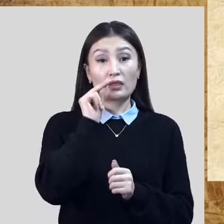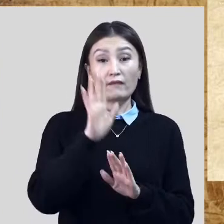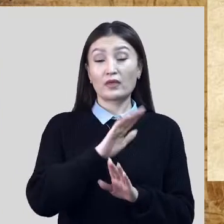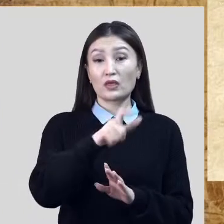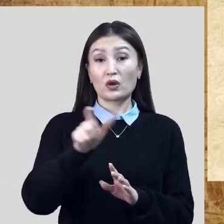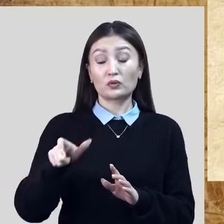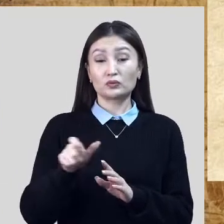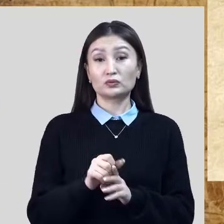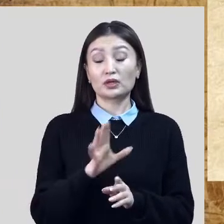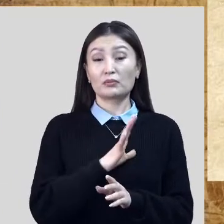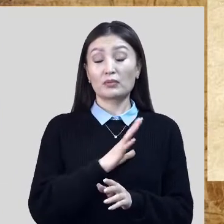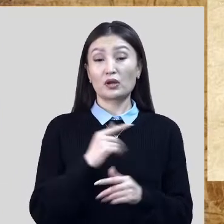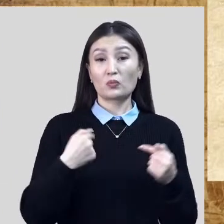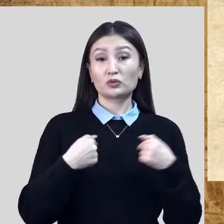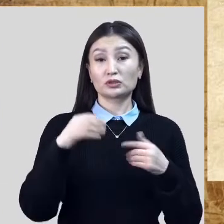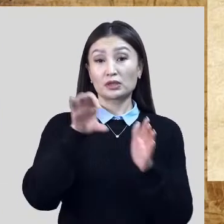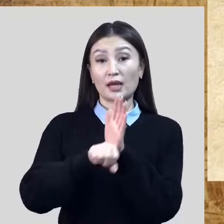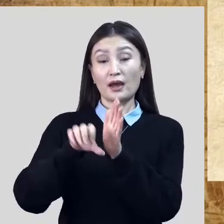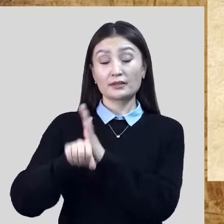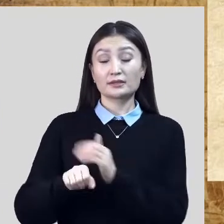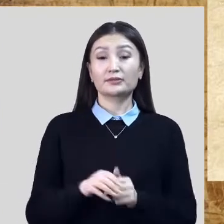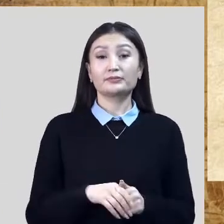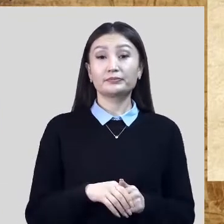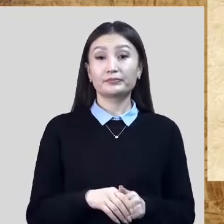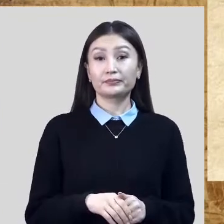людей подвергнуты мучительной казни.